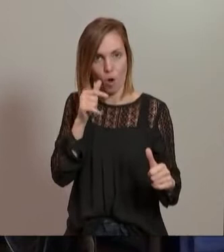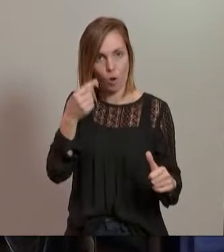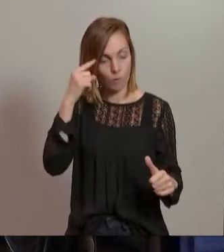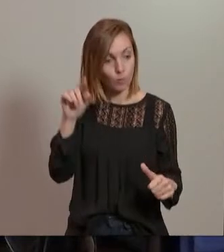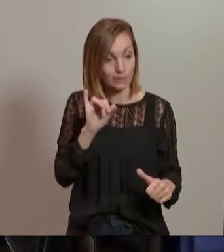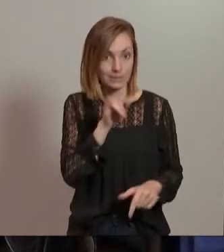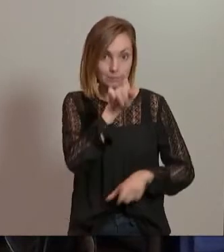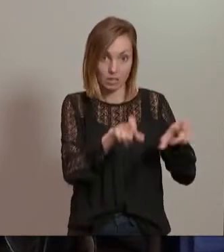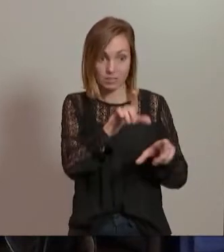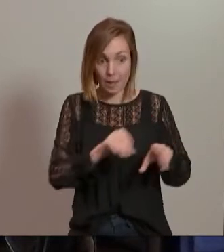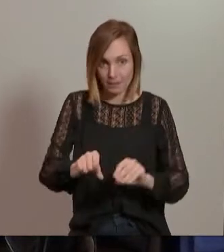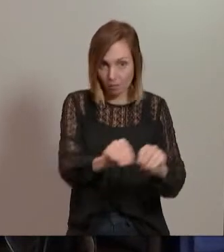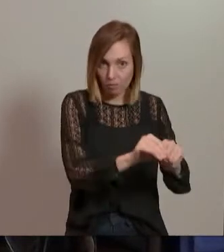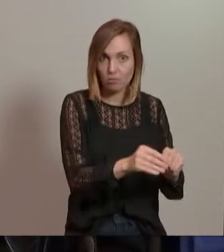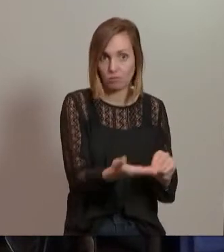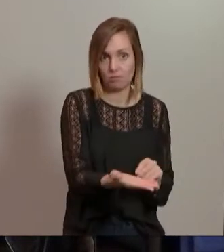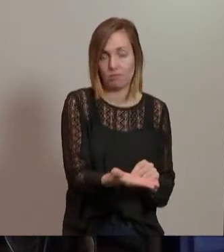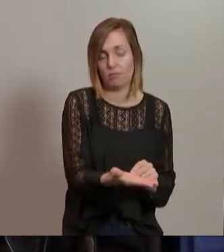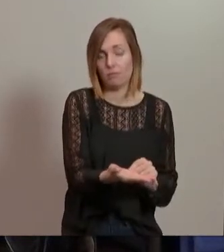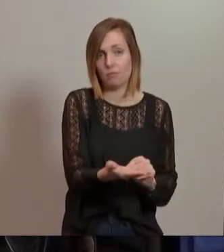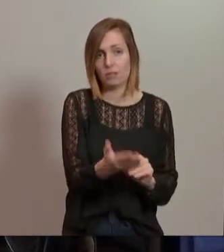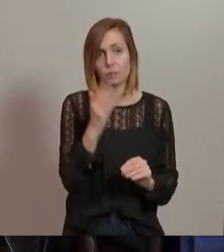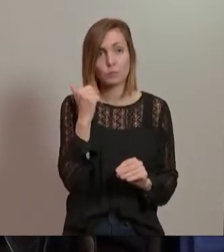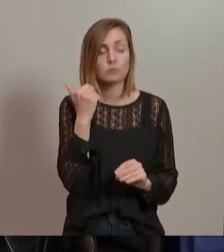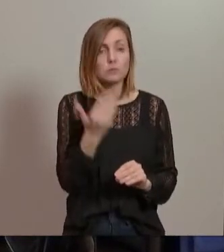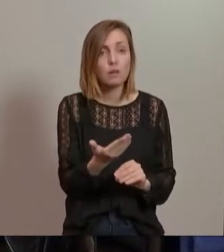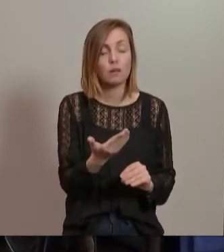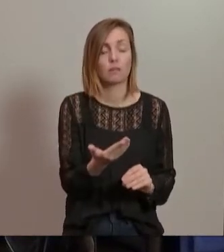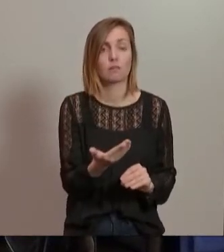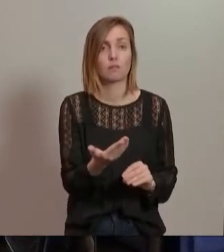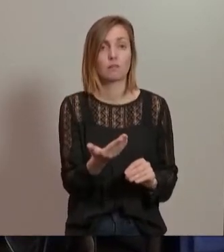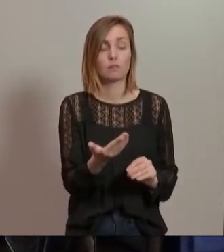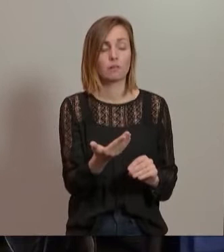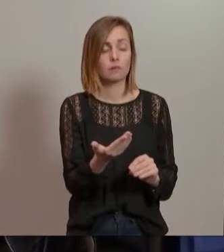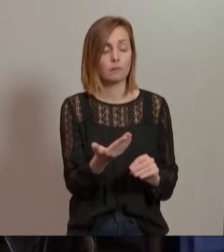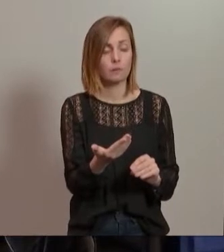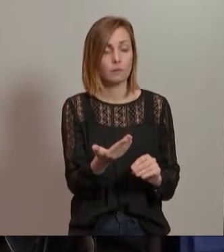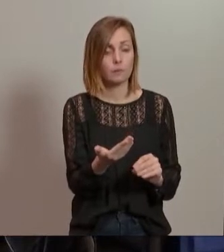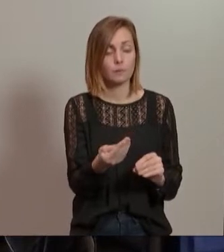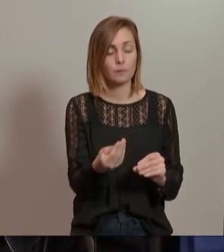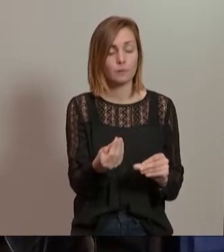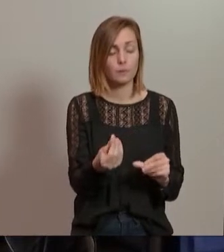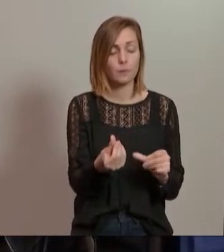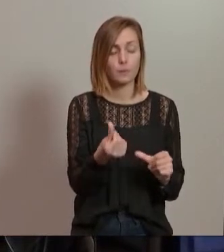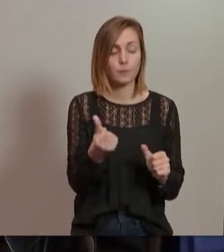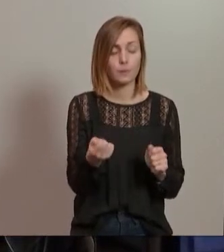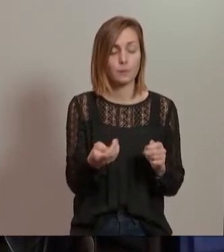habitantes et des habitants, et que c'est pour cela aussi que nous avons initié